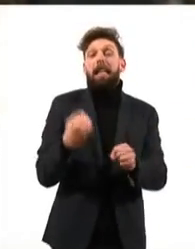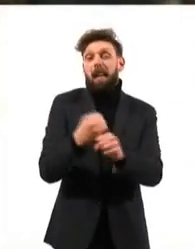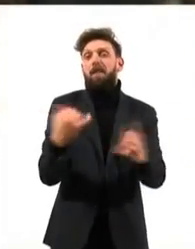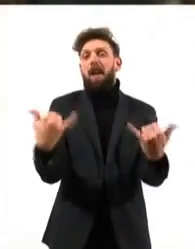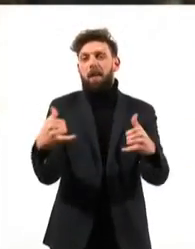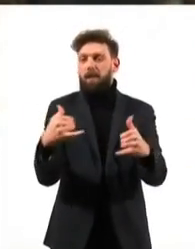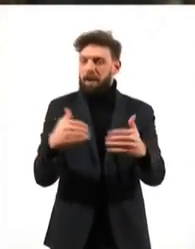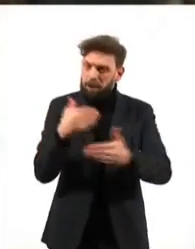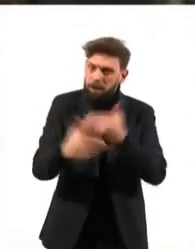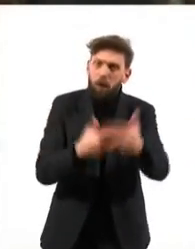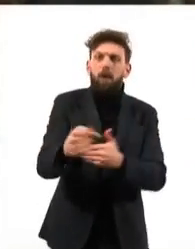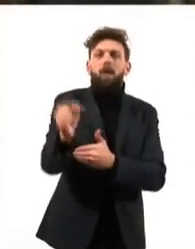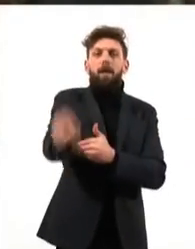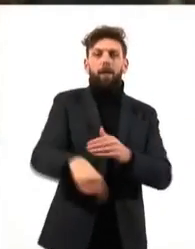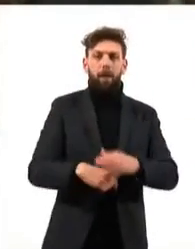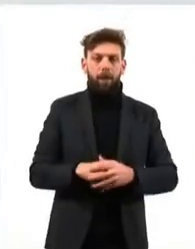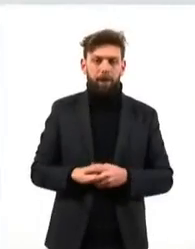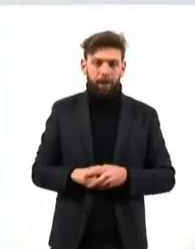que très important.